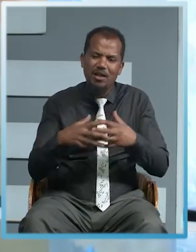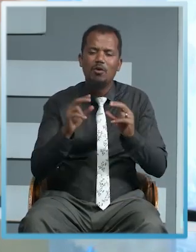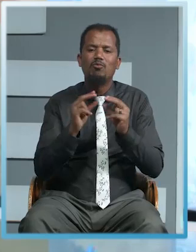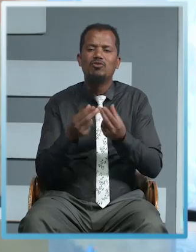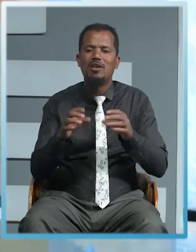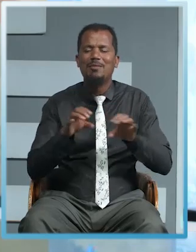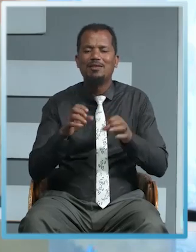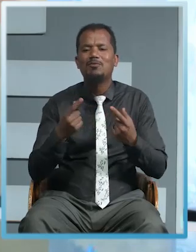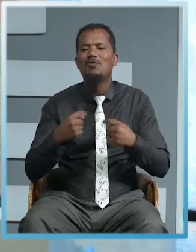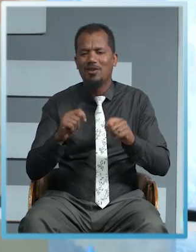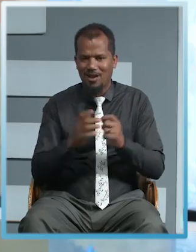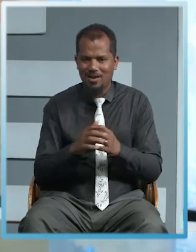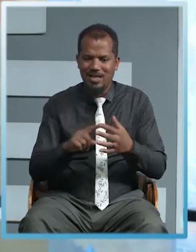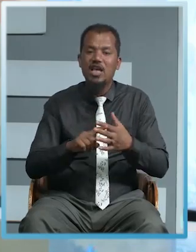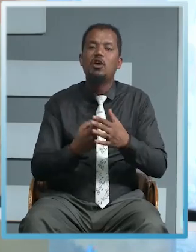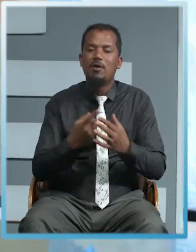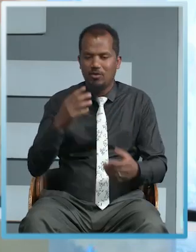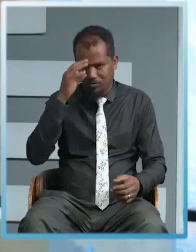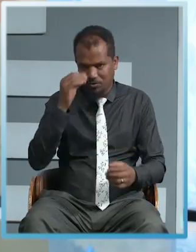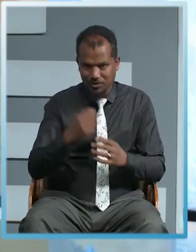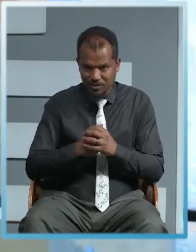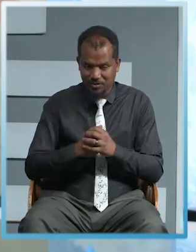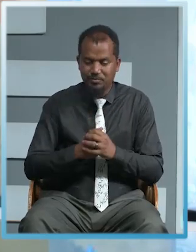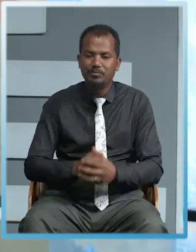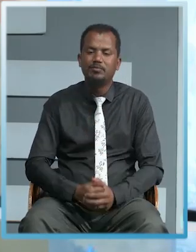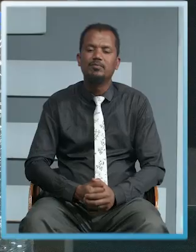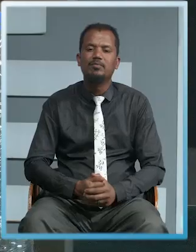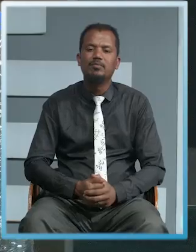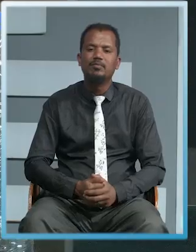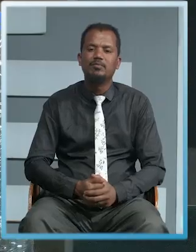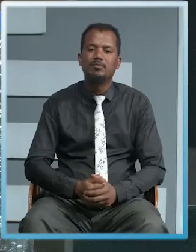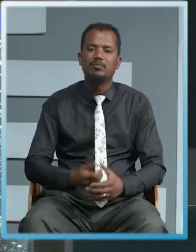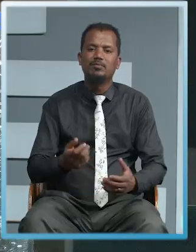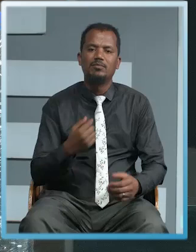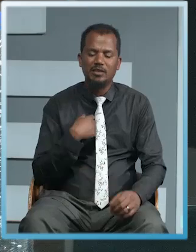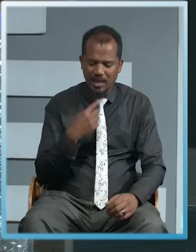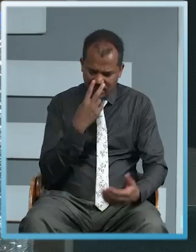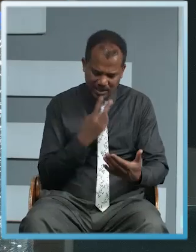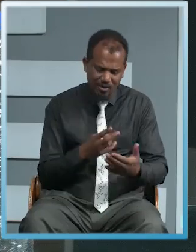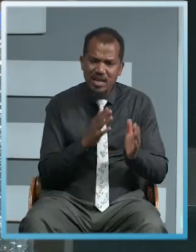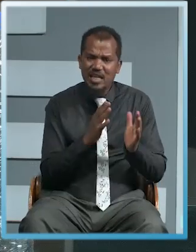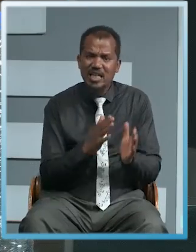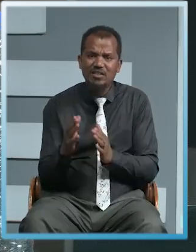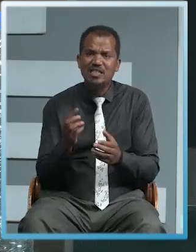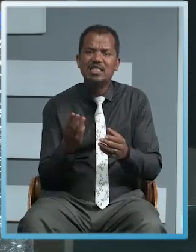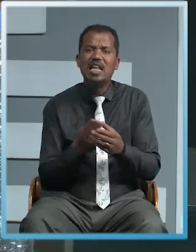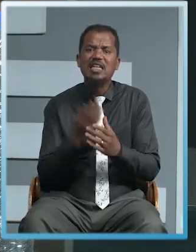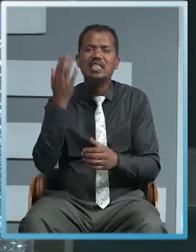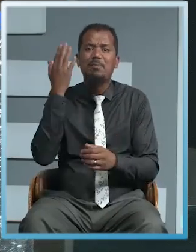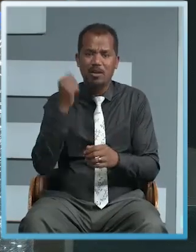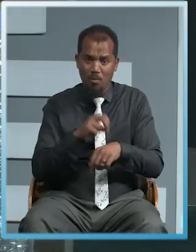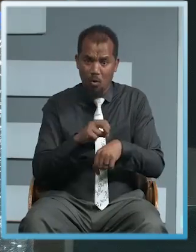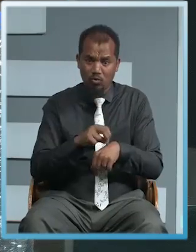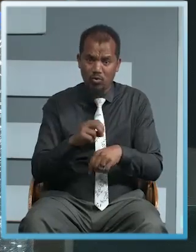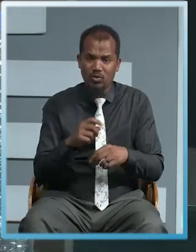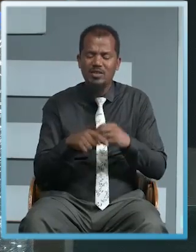ቡድን ለማድረግ ሞክረን ነው የጀመርነው ማለት ነው። ተኑን ስመለከት የተዘጋጀም ሰነድ ነበር